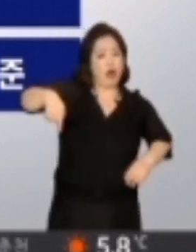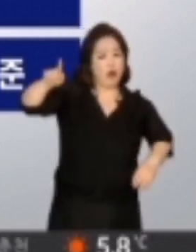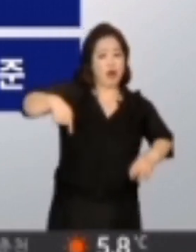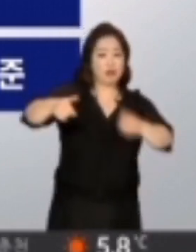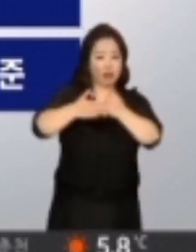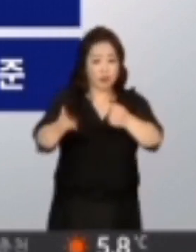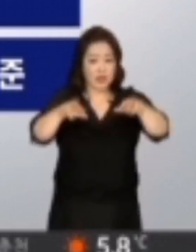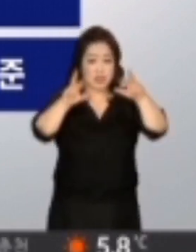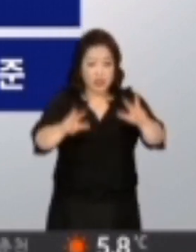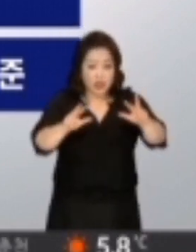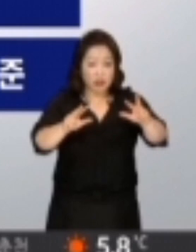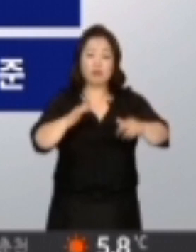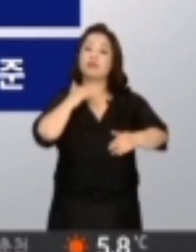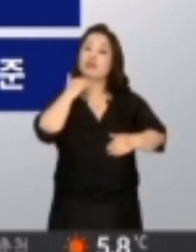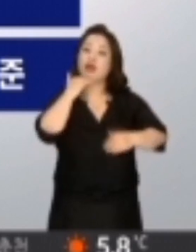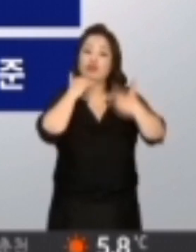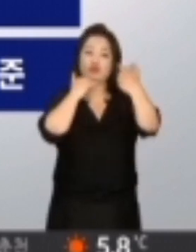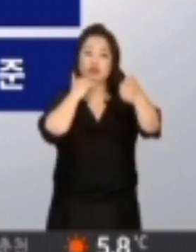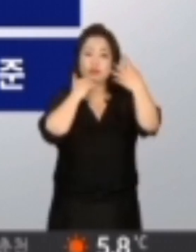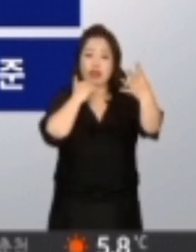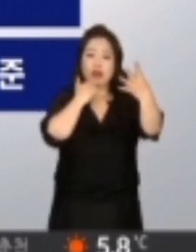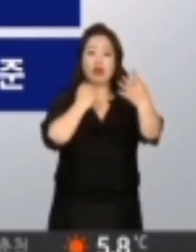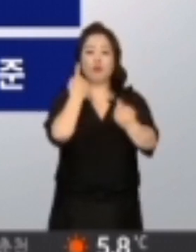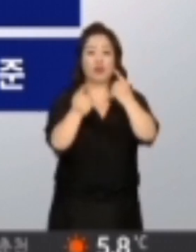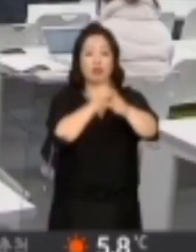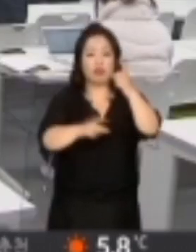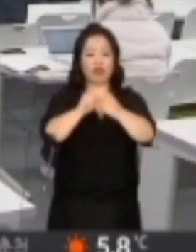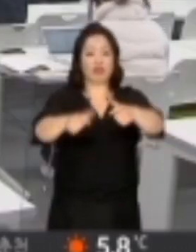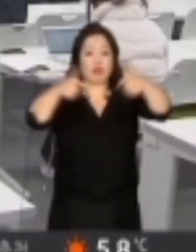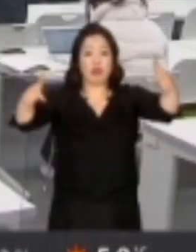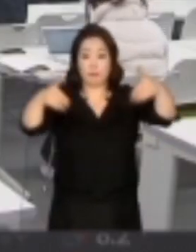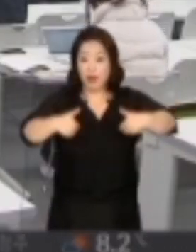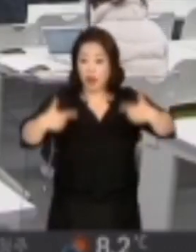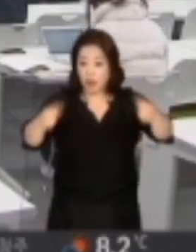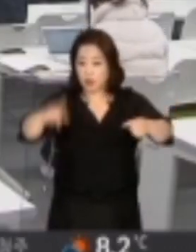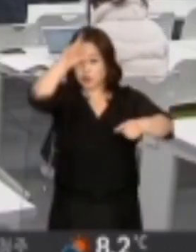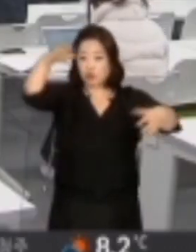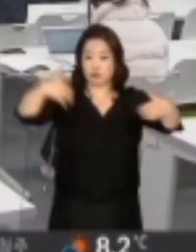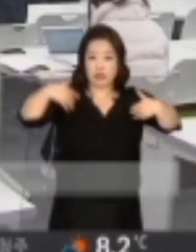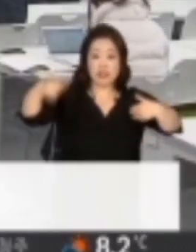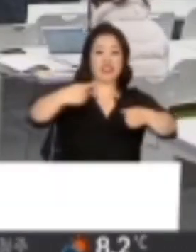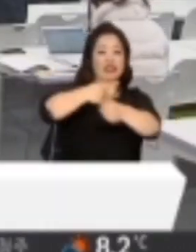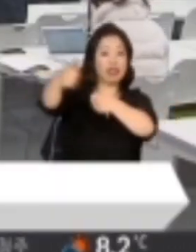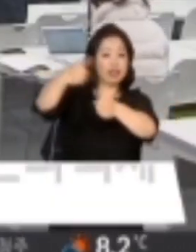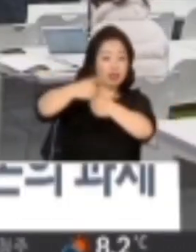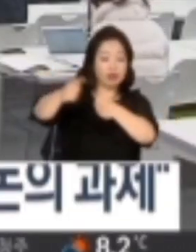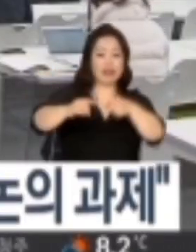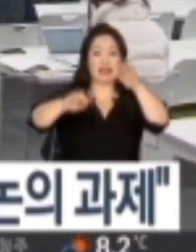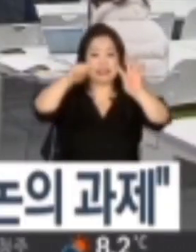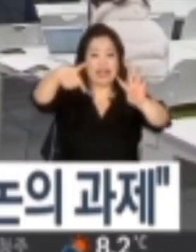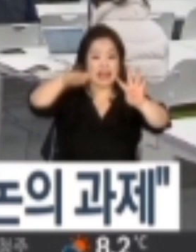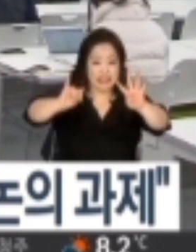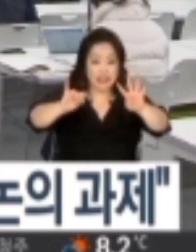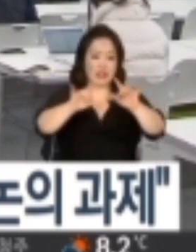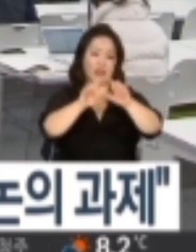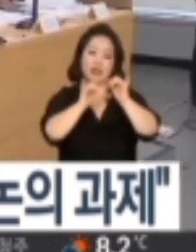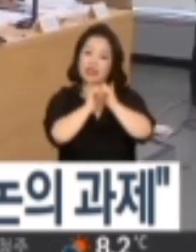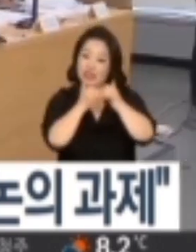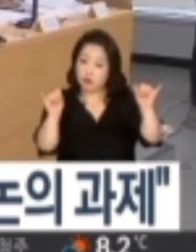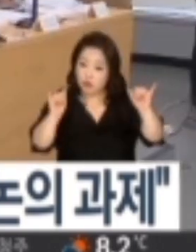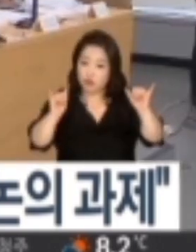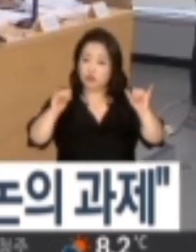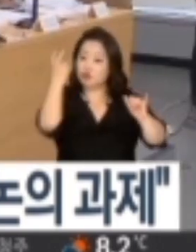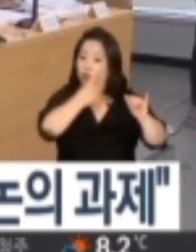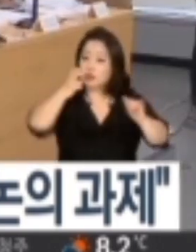것이 불가피하다는 이야기는 꾸준히 있었습니다. 정부는 내년 출범할 4기 인구정책